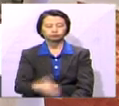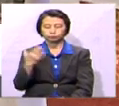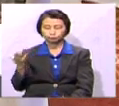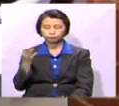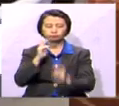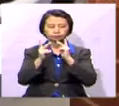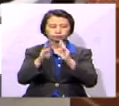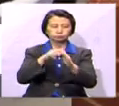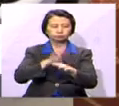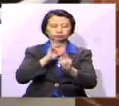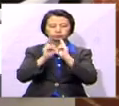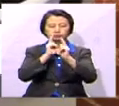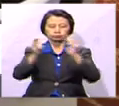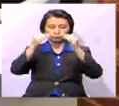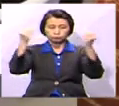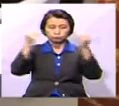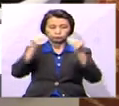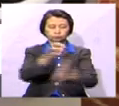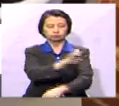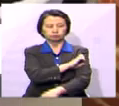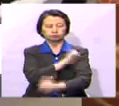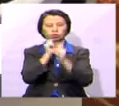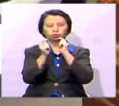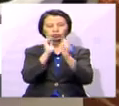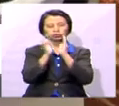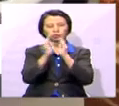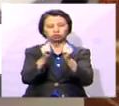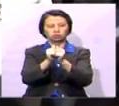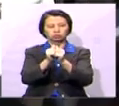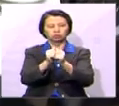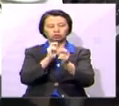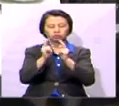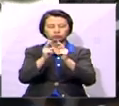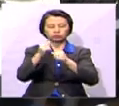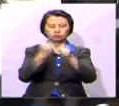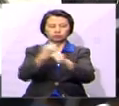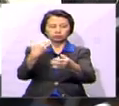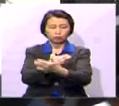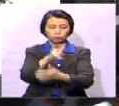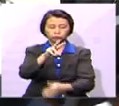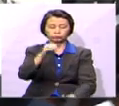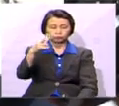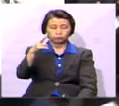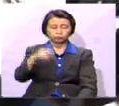Beliau menyatakannya ketika berucap pada Majlis Executive Talk dan Perutusan Tahun Baru 2018 di Ipoh.